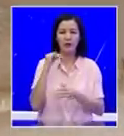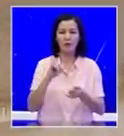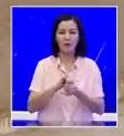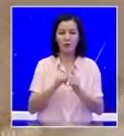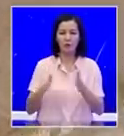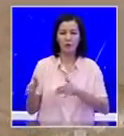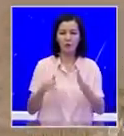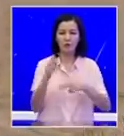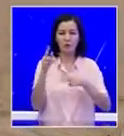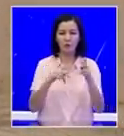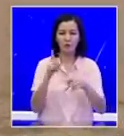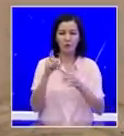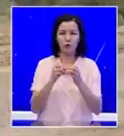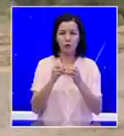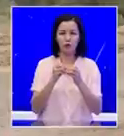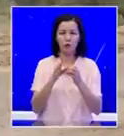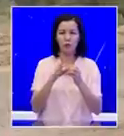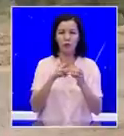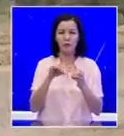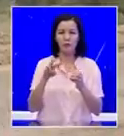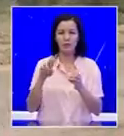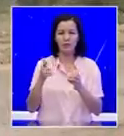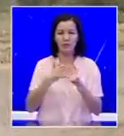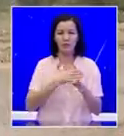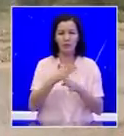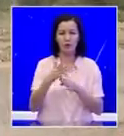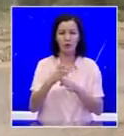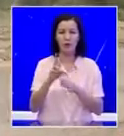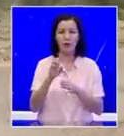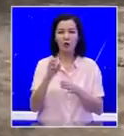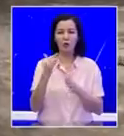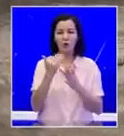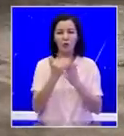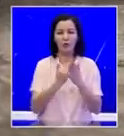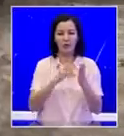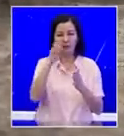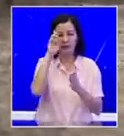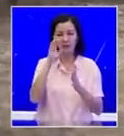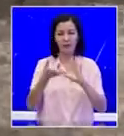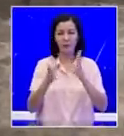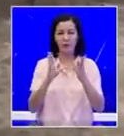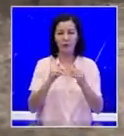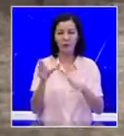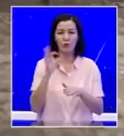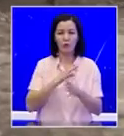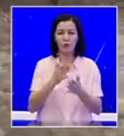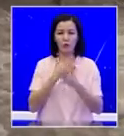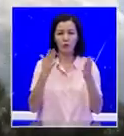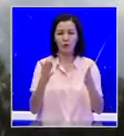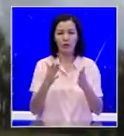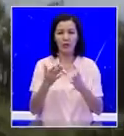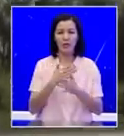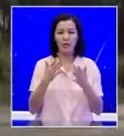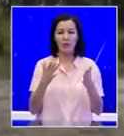жолы құрылысына 115 миллиард теңге бөлінген. Жалпы Алматы облысының нұрлы жол мемлекеттік бағдарламасы бойынша үлесі басым, ең көлемді